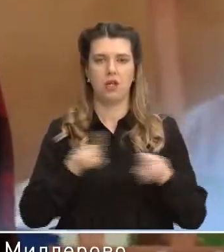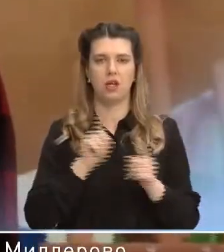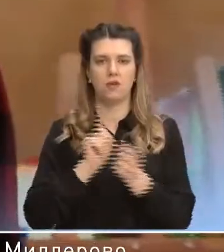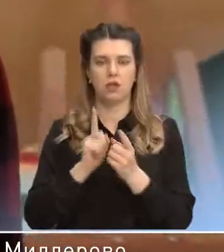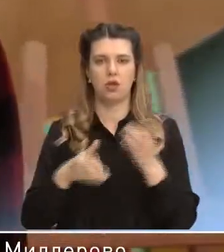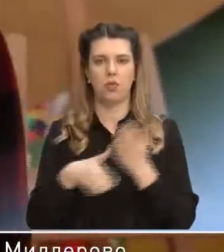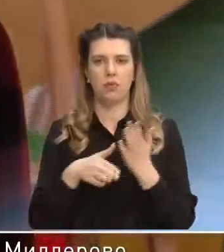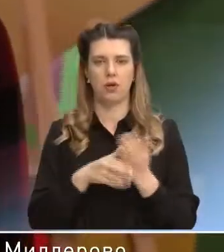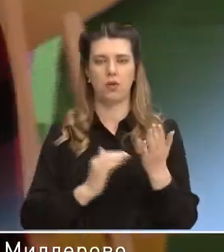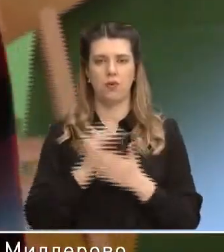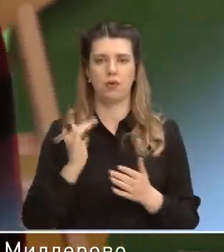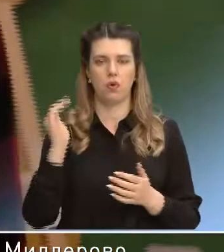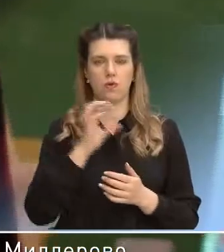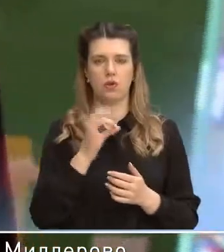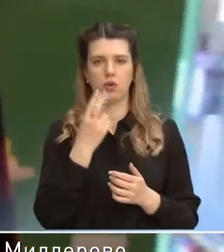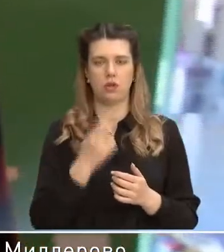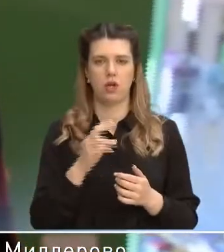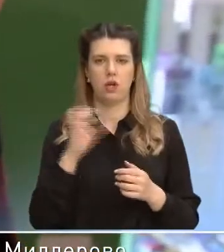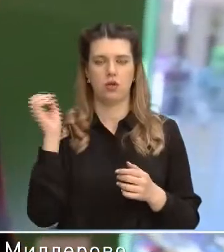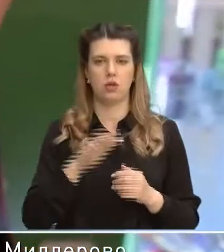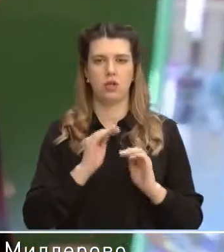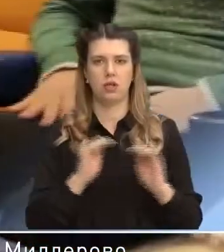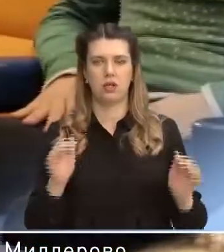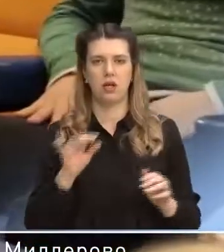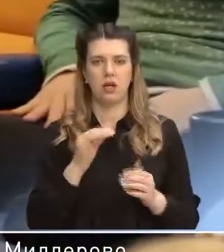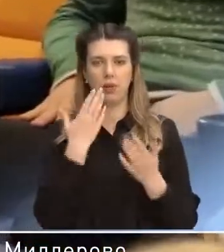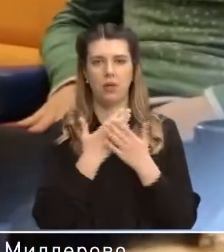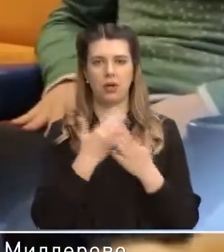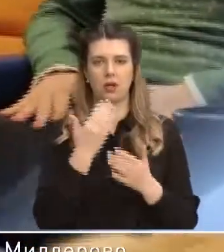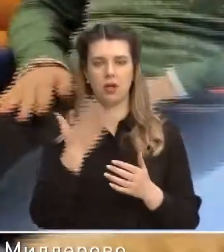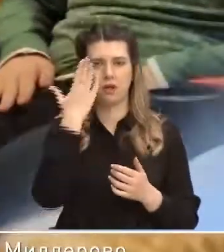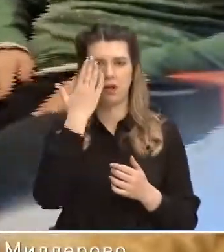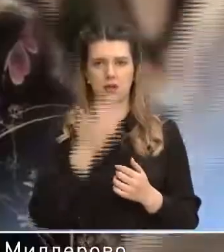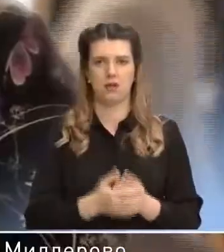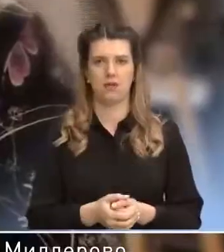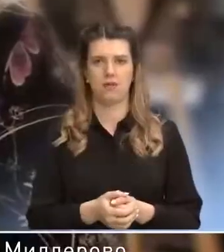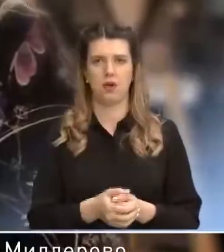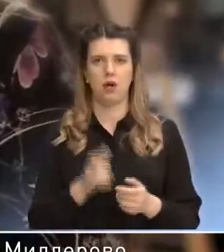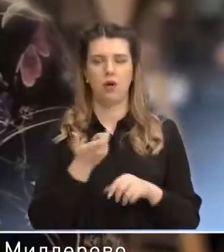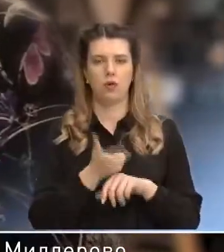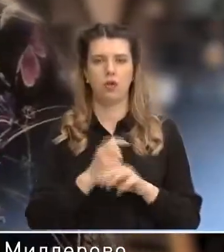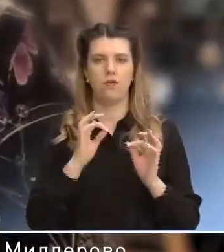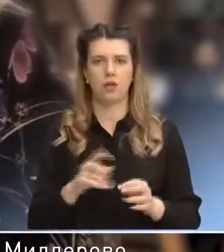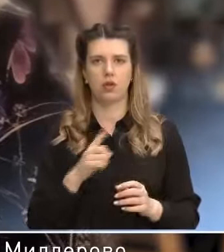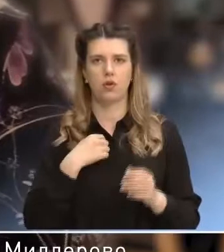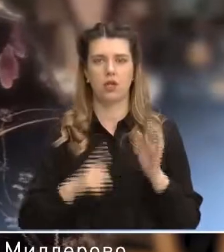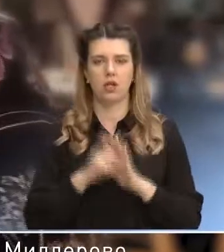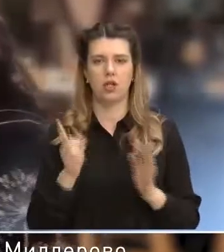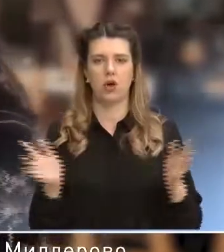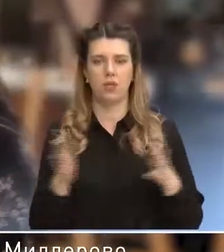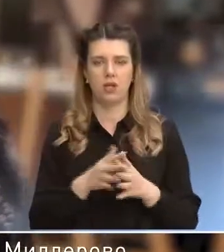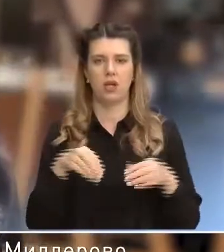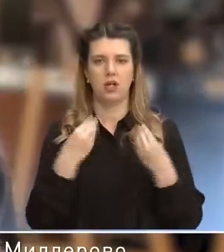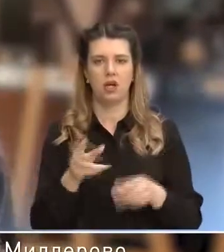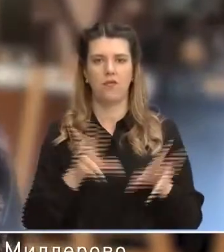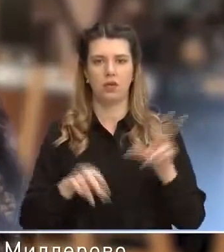встречи помогают повысить уровень социализации солнечных детей и показать их таланты. Это очень верно, то, что мы начали объединяться и